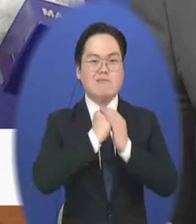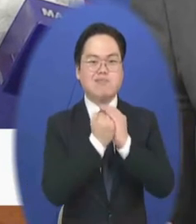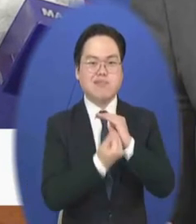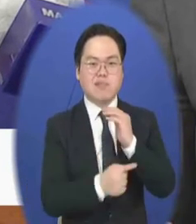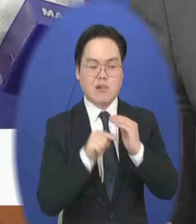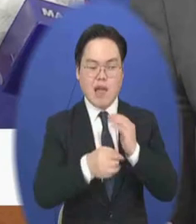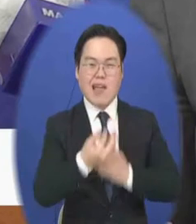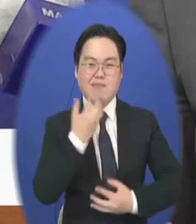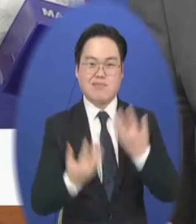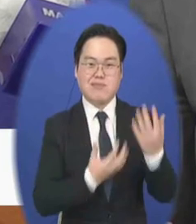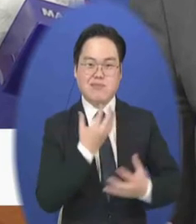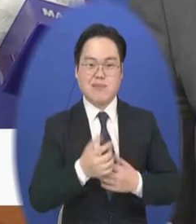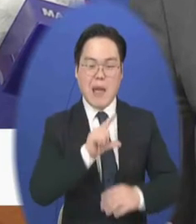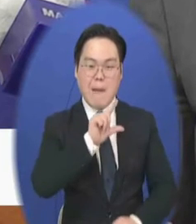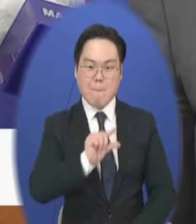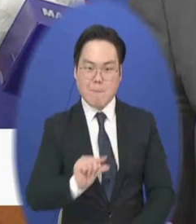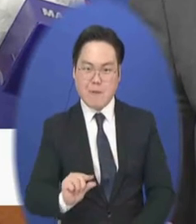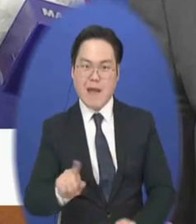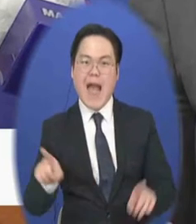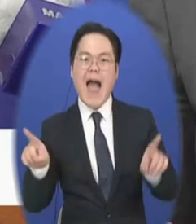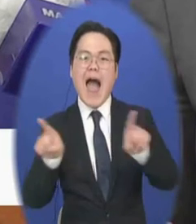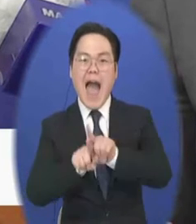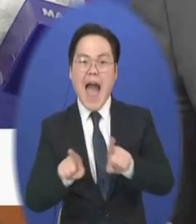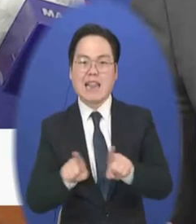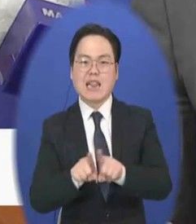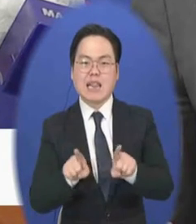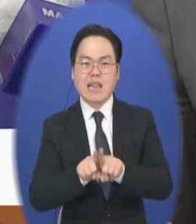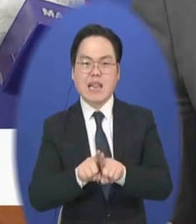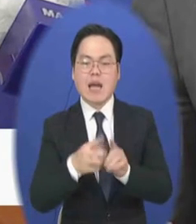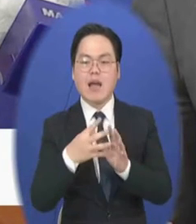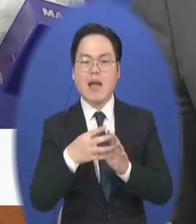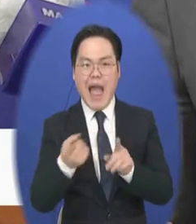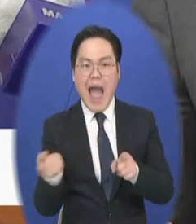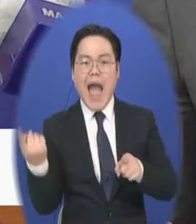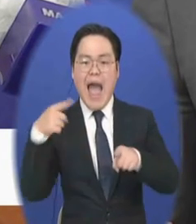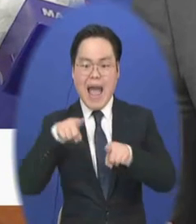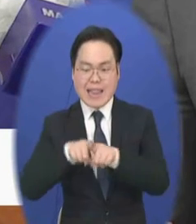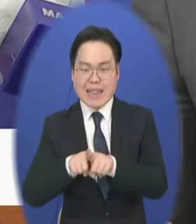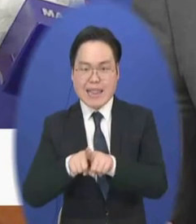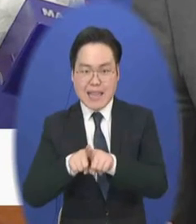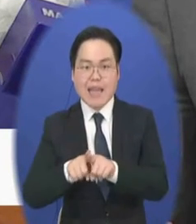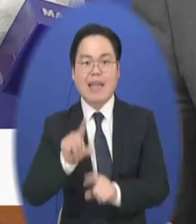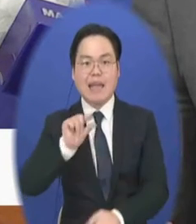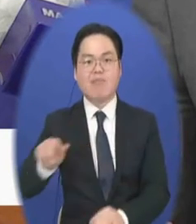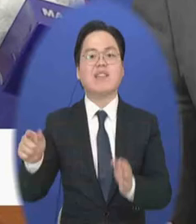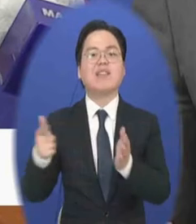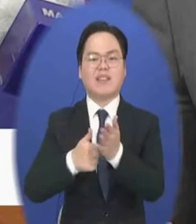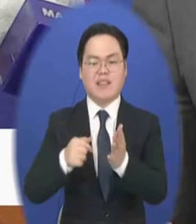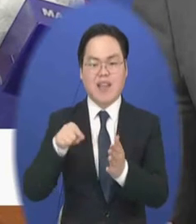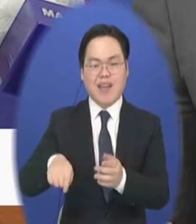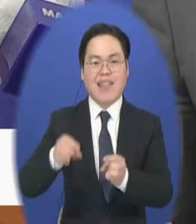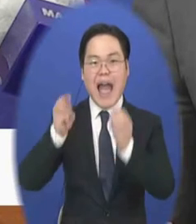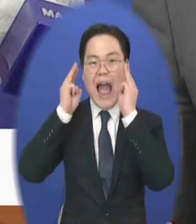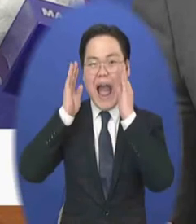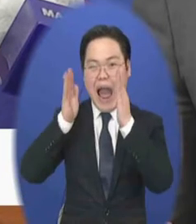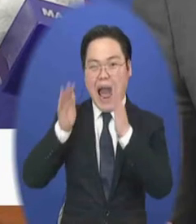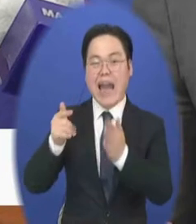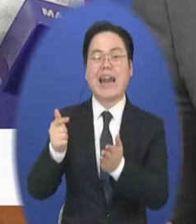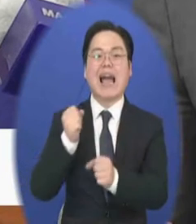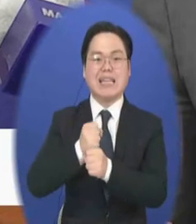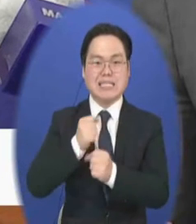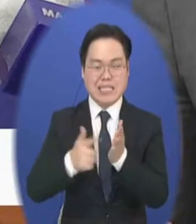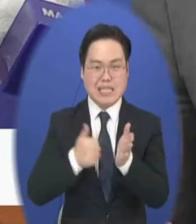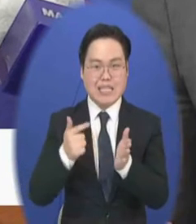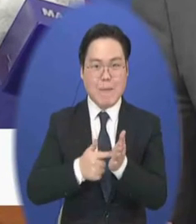шахмал түлшний хямдруулсан шиг ийм одоо нөхцөл боломжийг бас давхар эдлэх ёстой. Энэ талаар бас анхаарч ажиллах ба. За маргааш нөгөөдөө